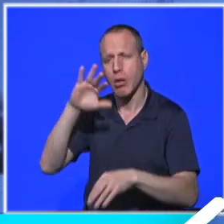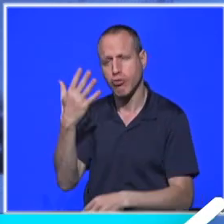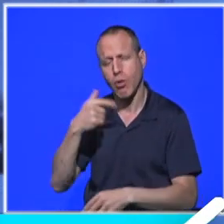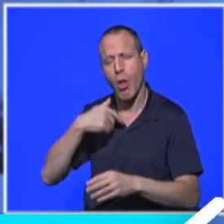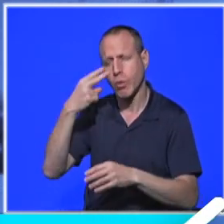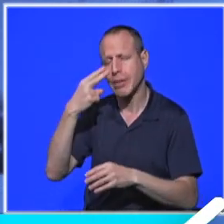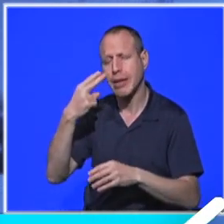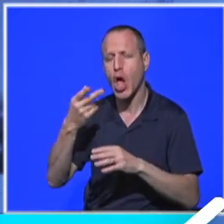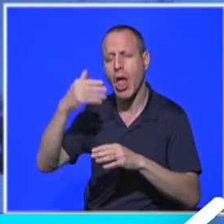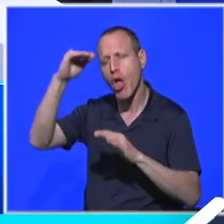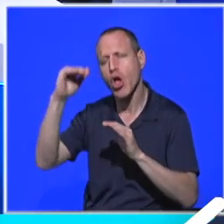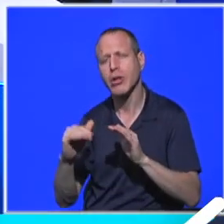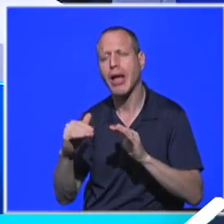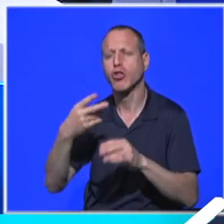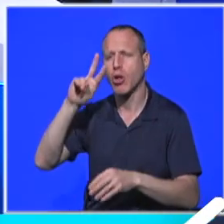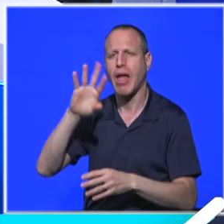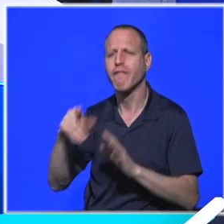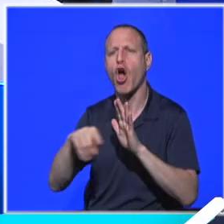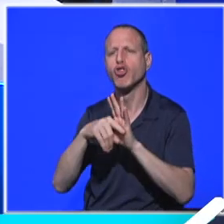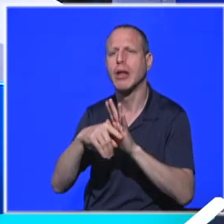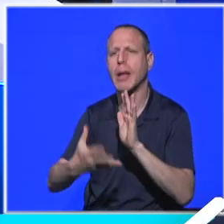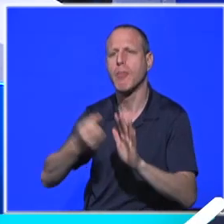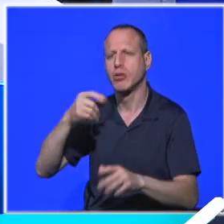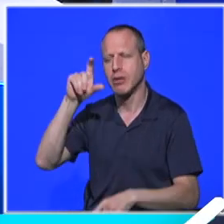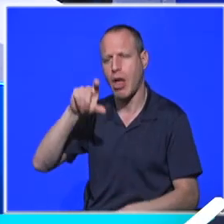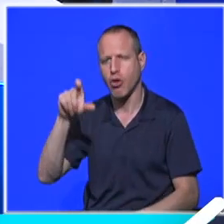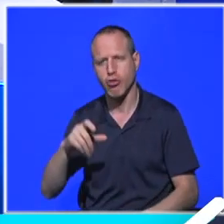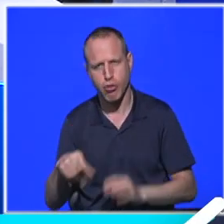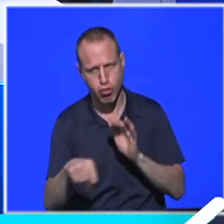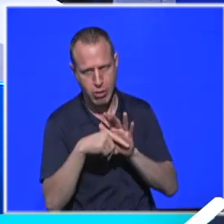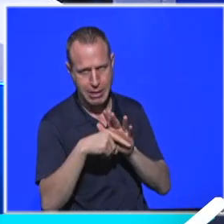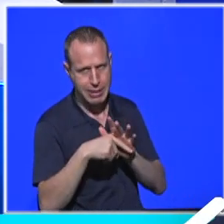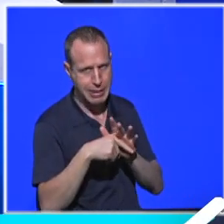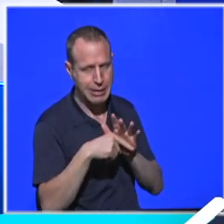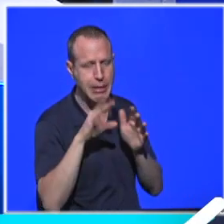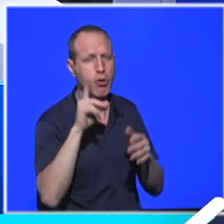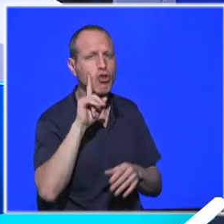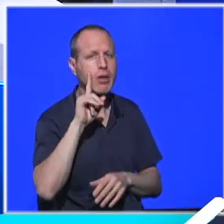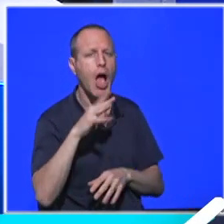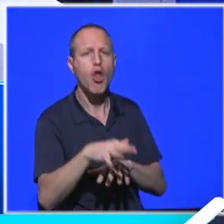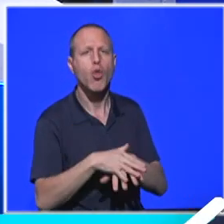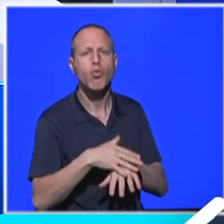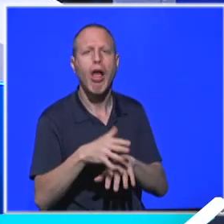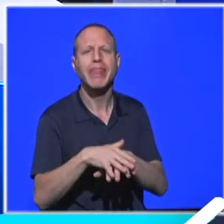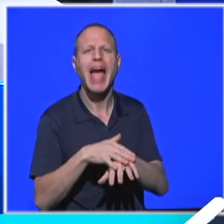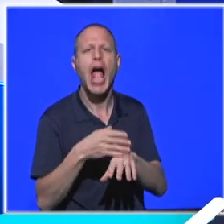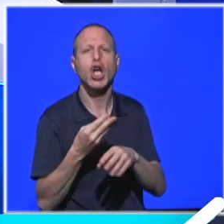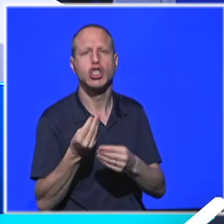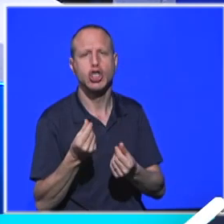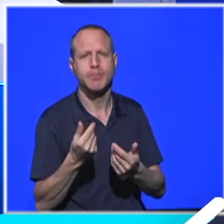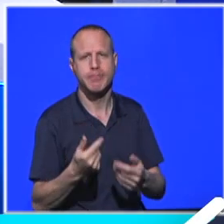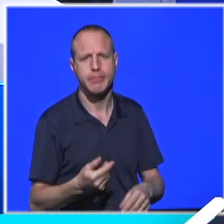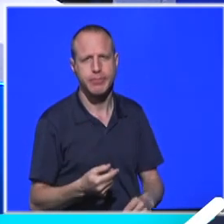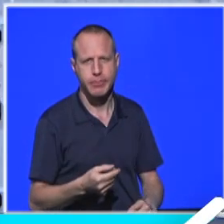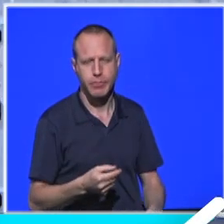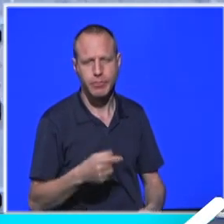שמוציא את האנשים? השלילי זה עניין של מה שנקרא תחושת רגש. זאת אומרת,